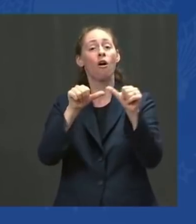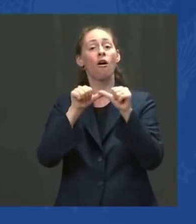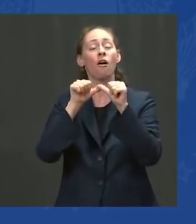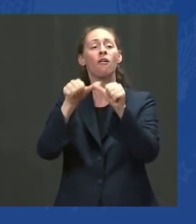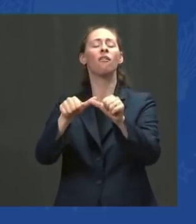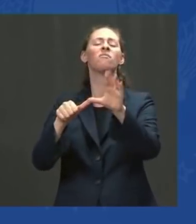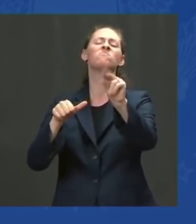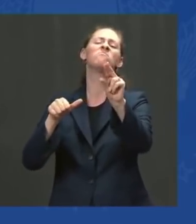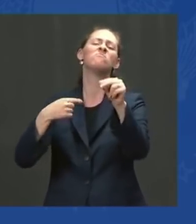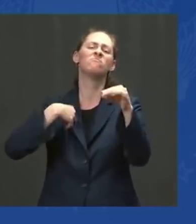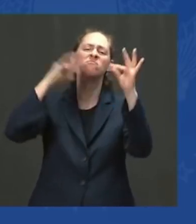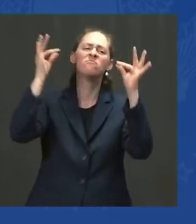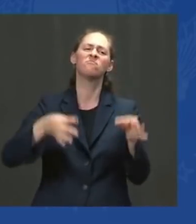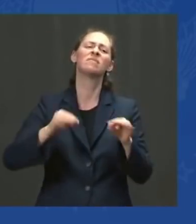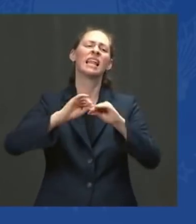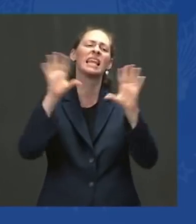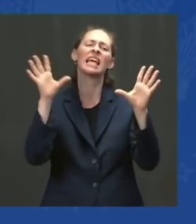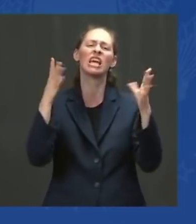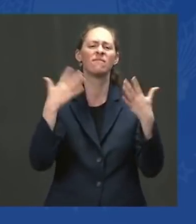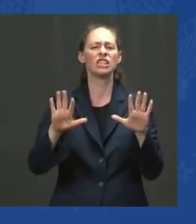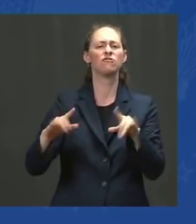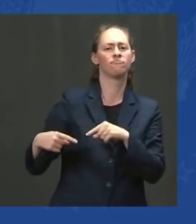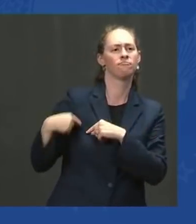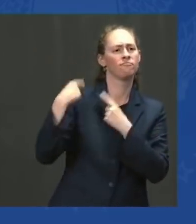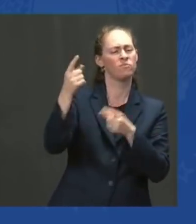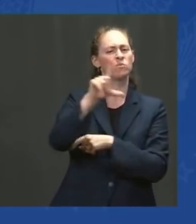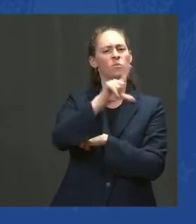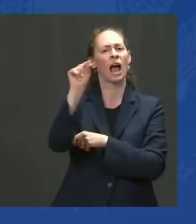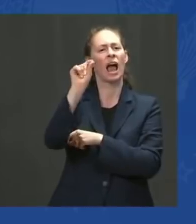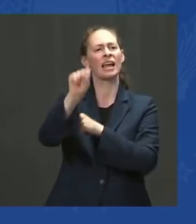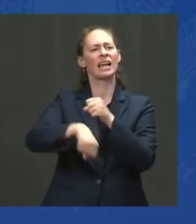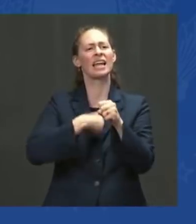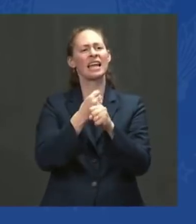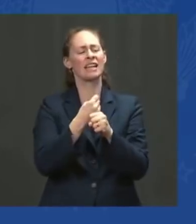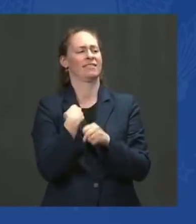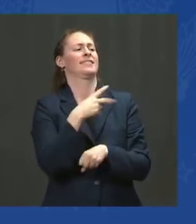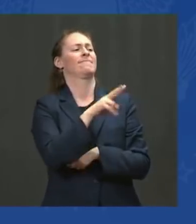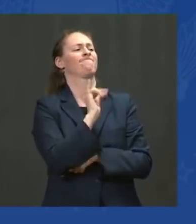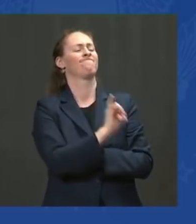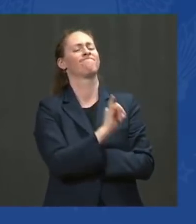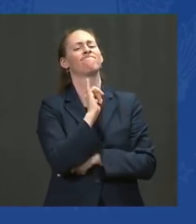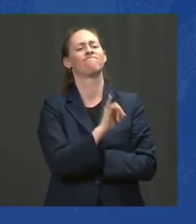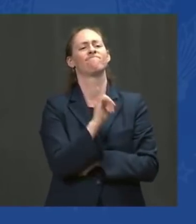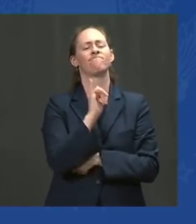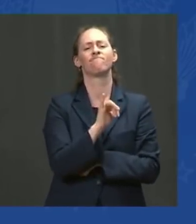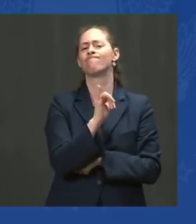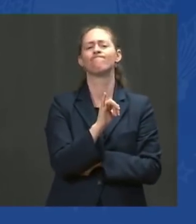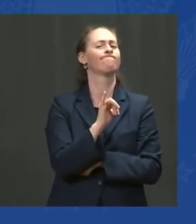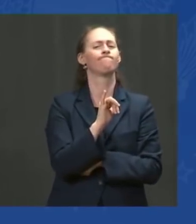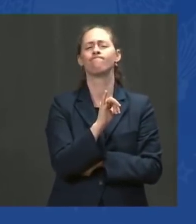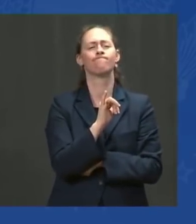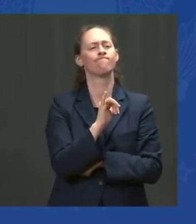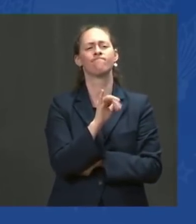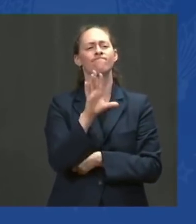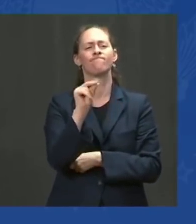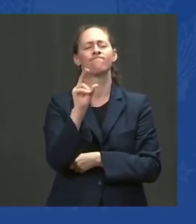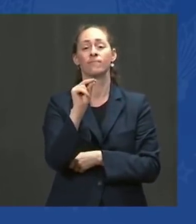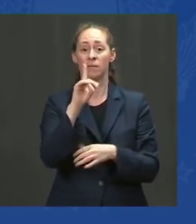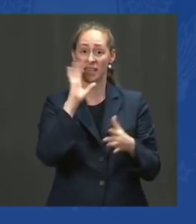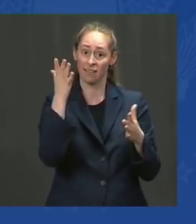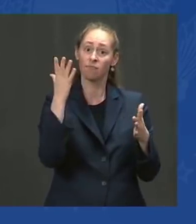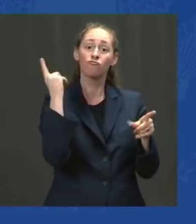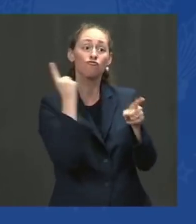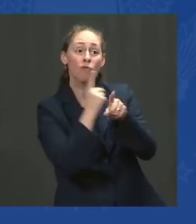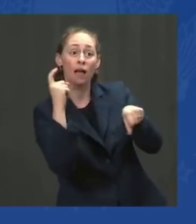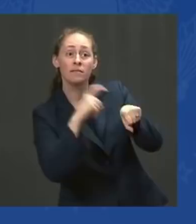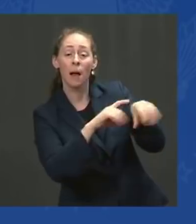占领喀布尔政府军和塔利班之间还会有很长的一段僵持时期所以在这个时候开